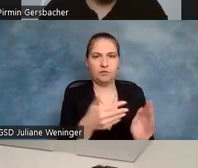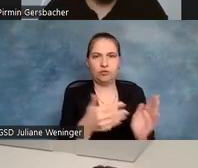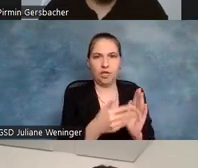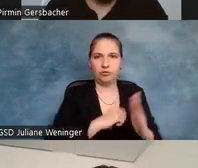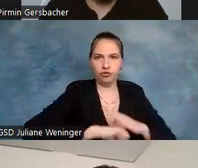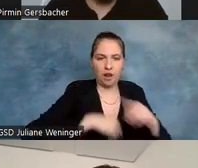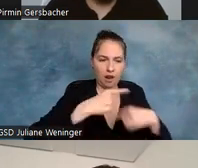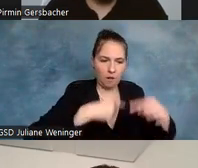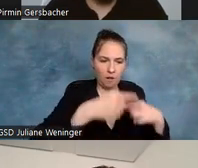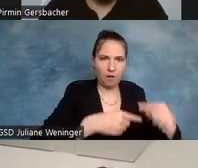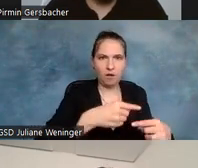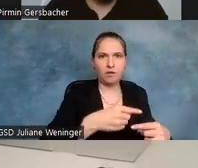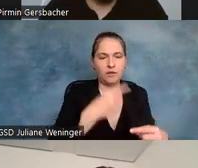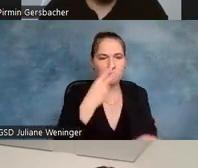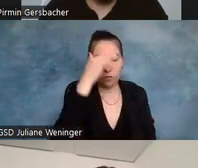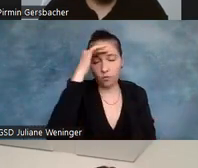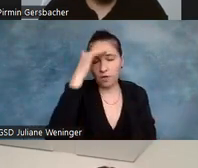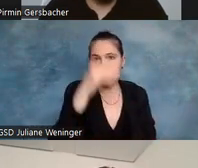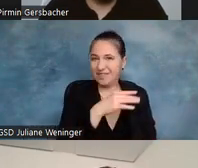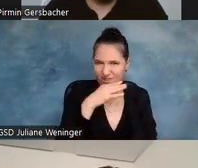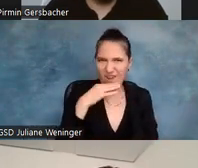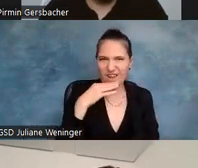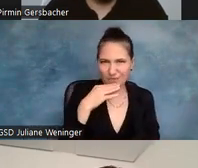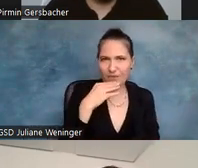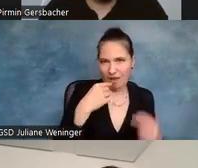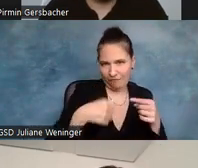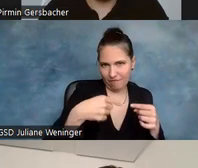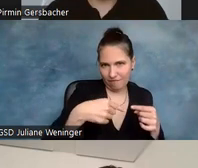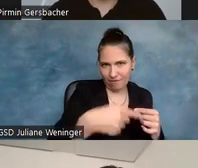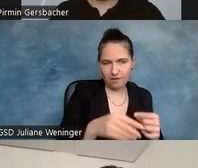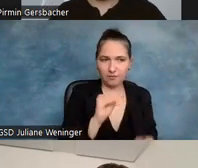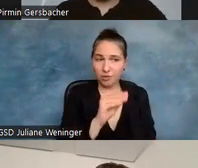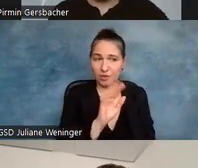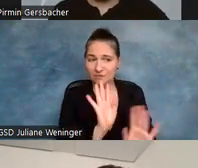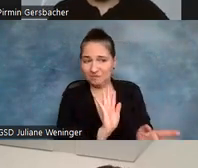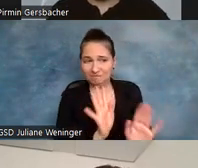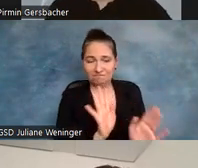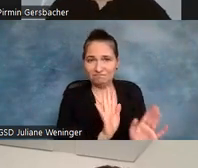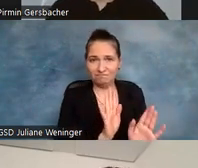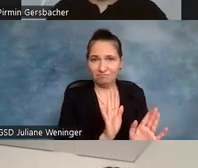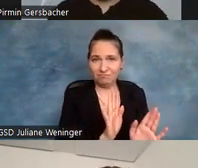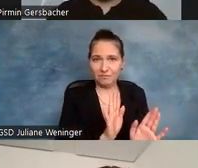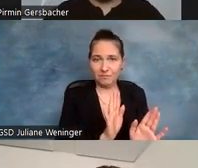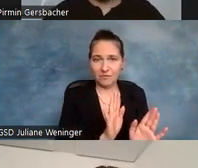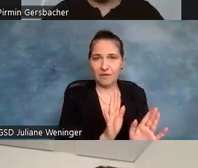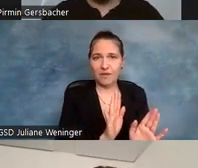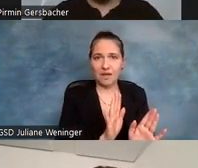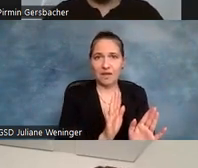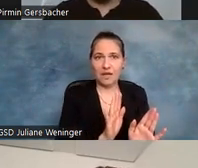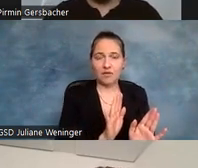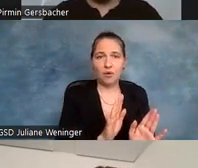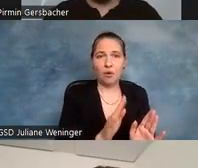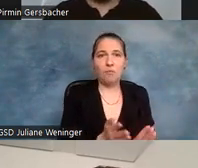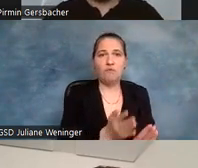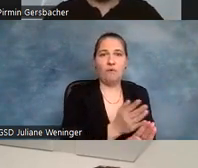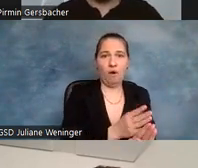und sehen, da ist noch so viel im Argen. Dann sagen wir, nee, also bevor wir mit einem BitV-Test